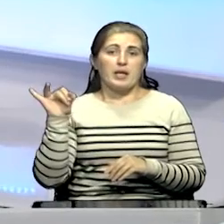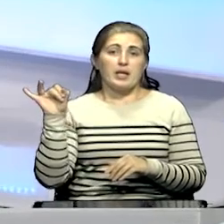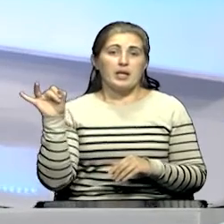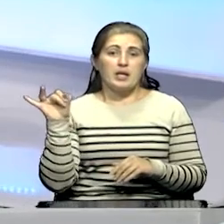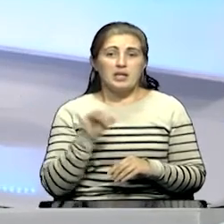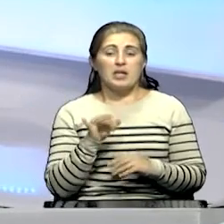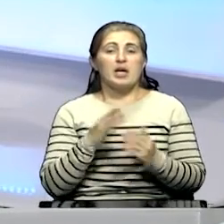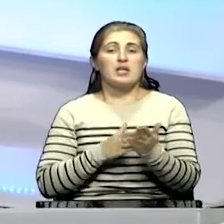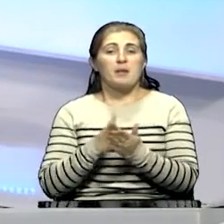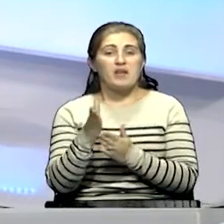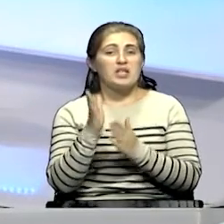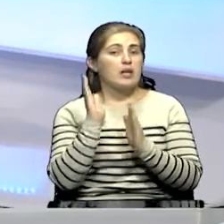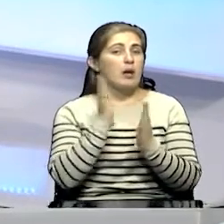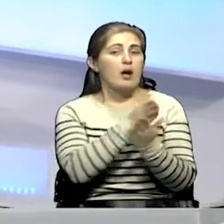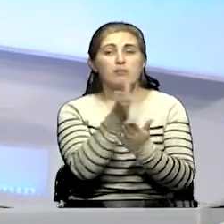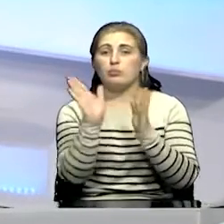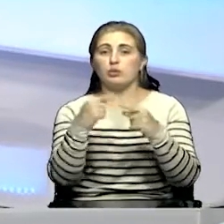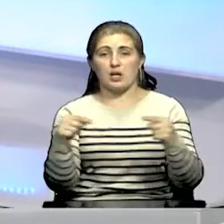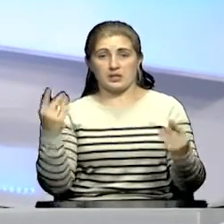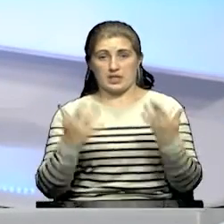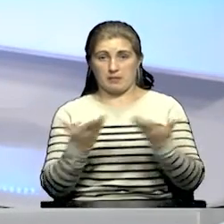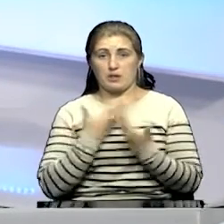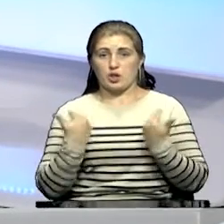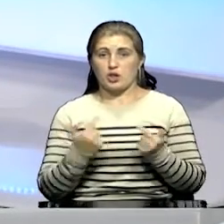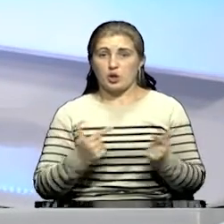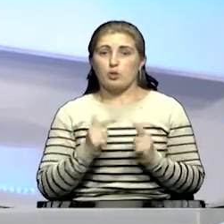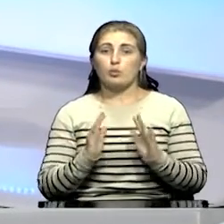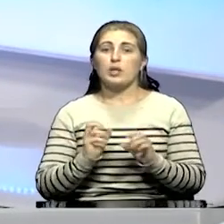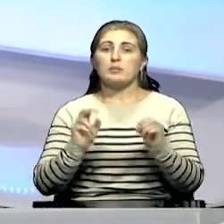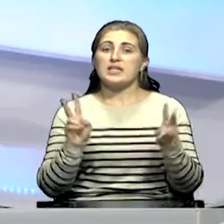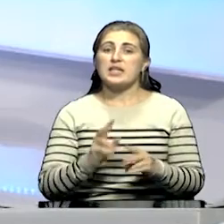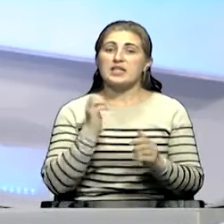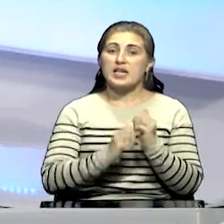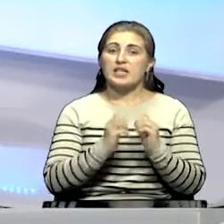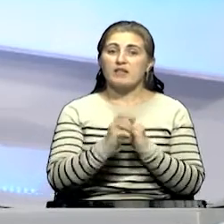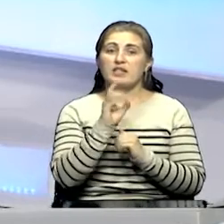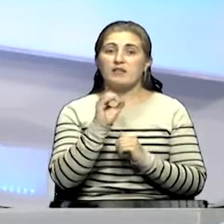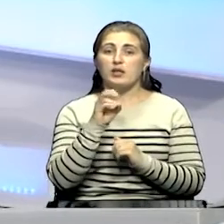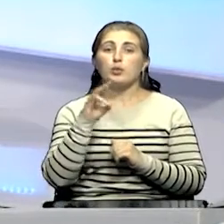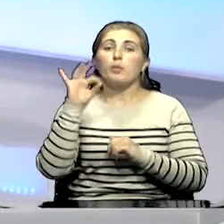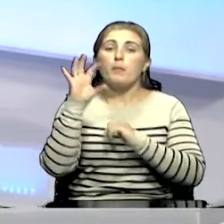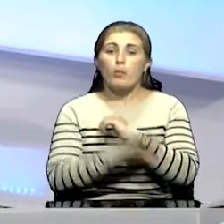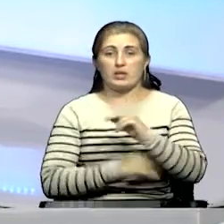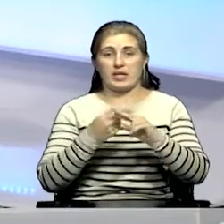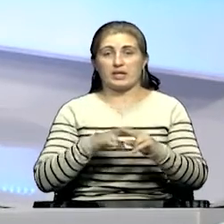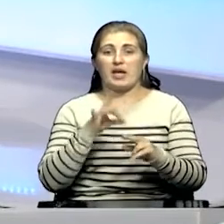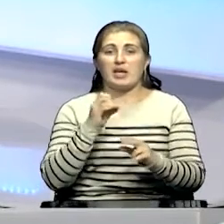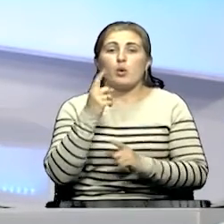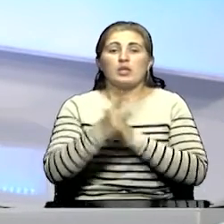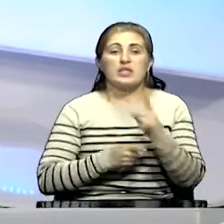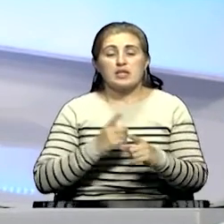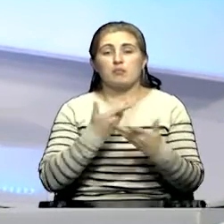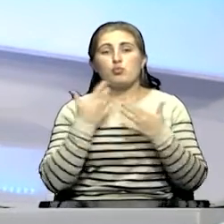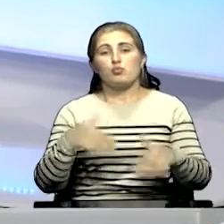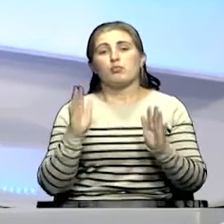направление будут разные если мы сейчас готовим только специалистов среднего звена то после этой реорганизации мы уже будем